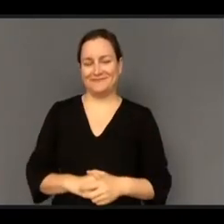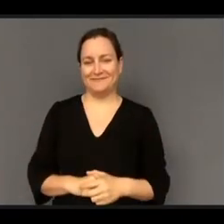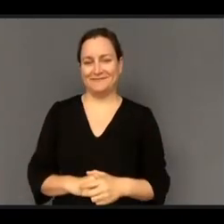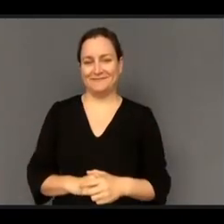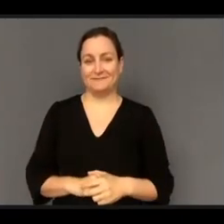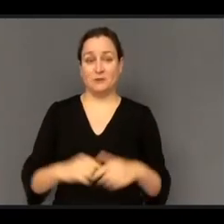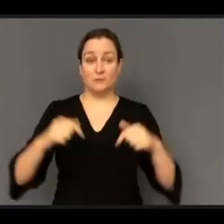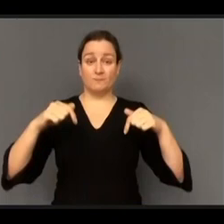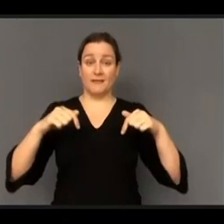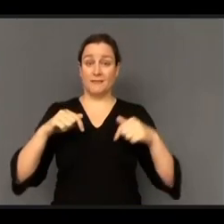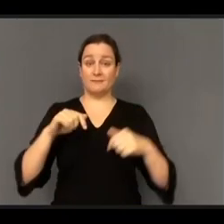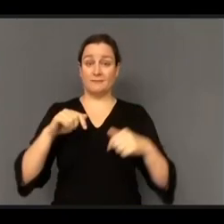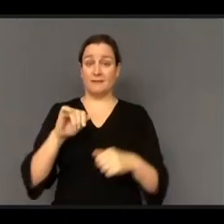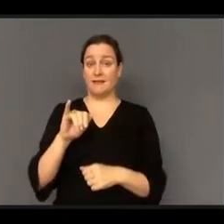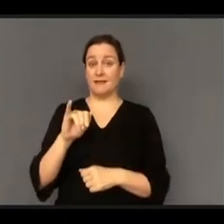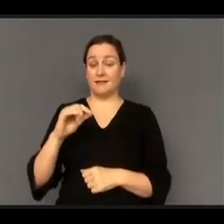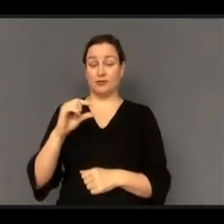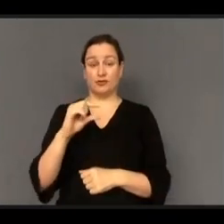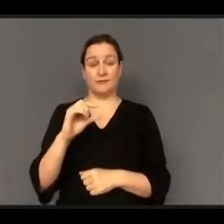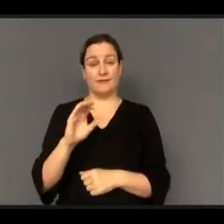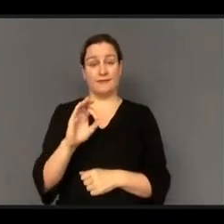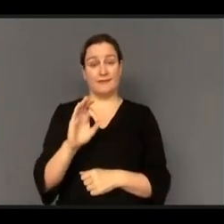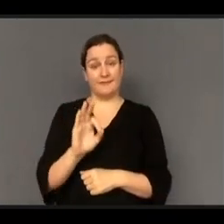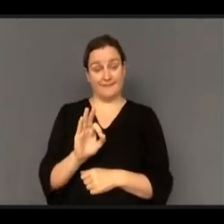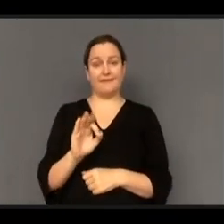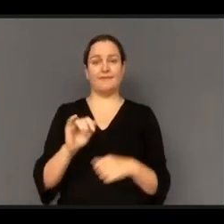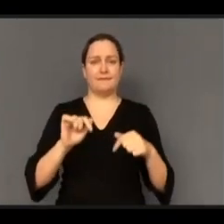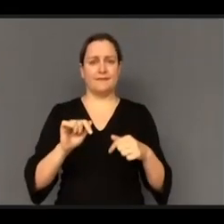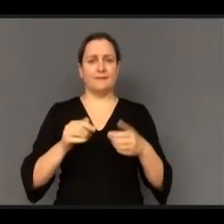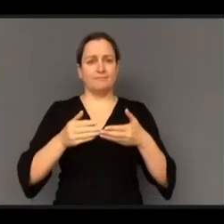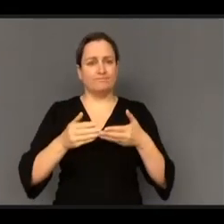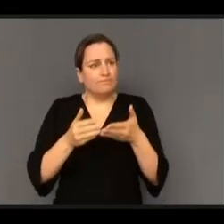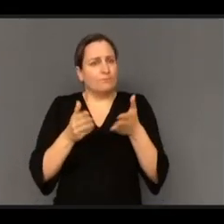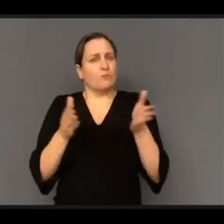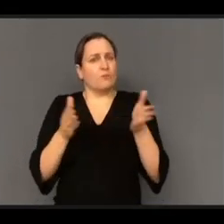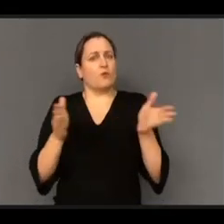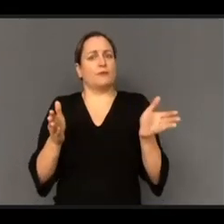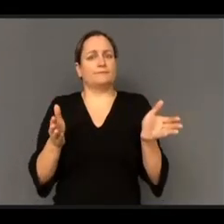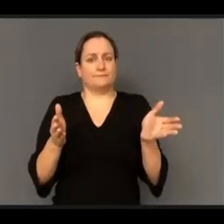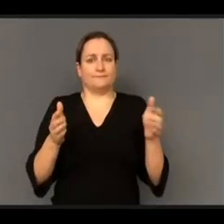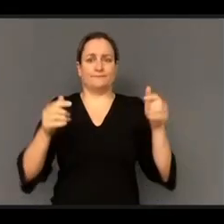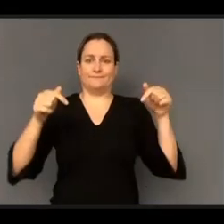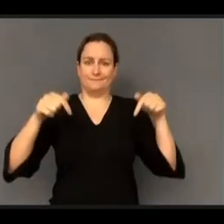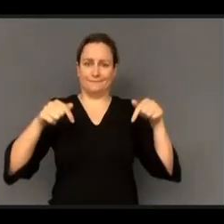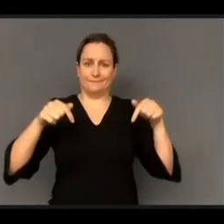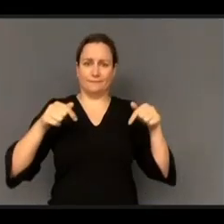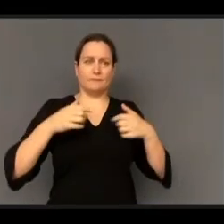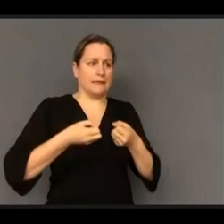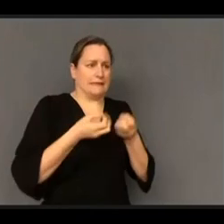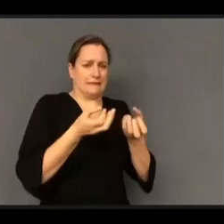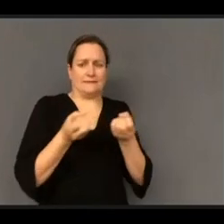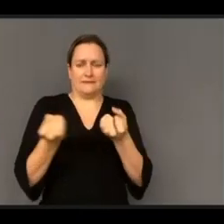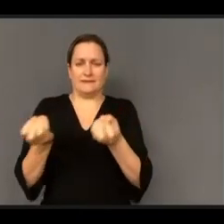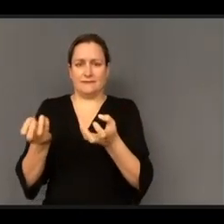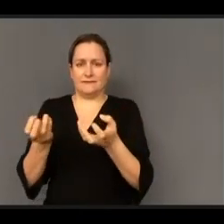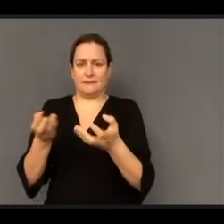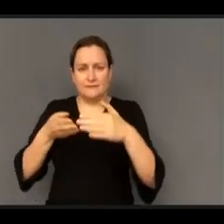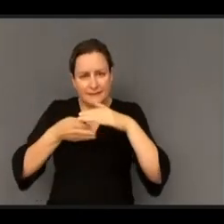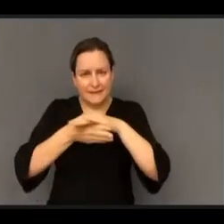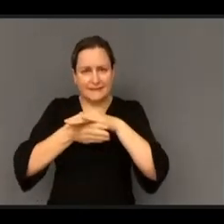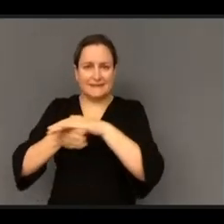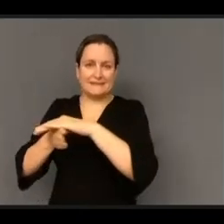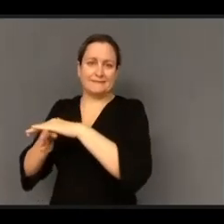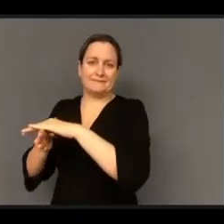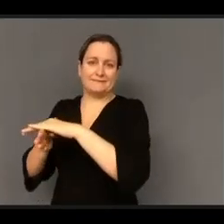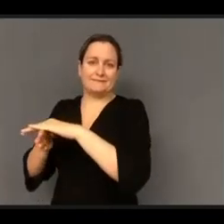間や空間の制約を超えた情報やサービスへのアクセスを可能とするもの